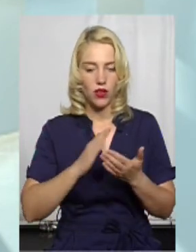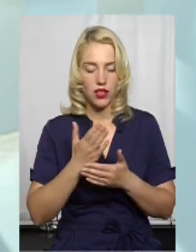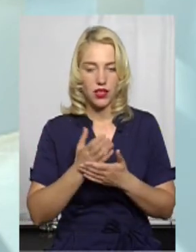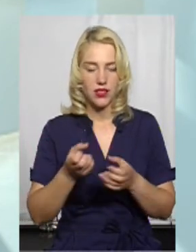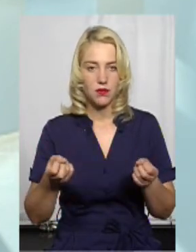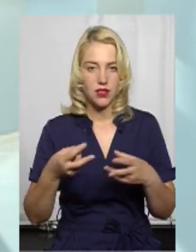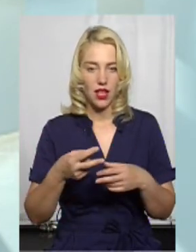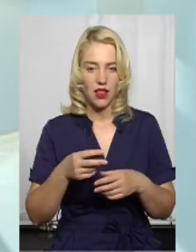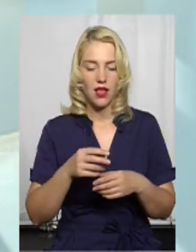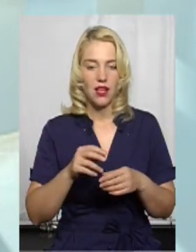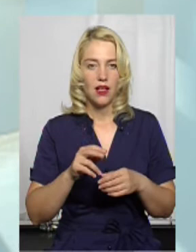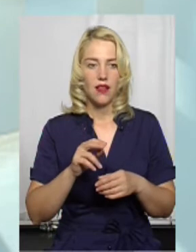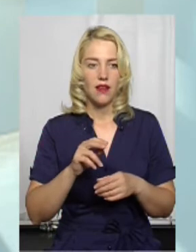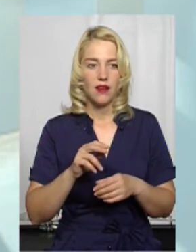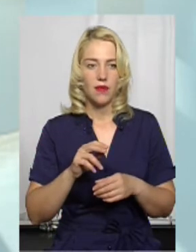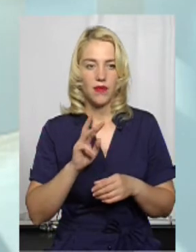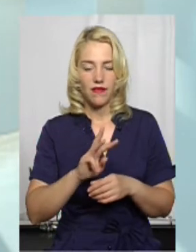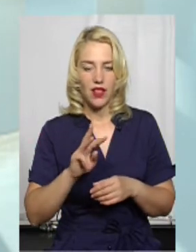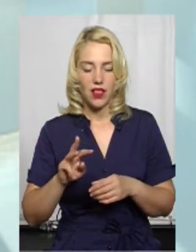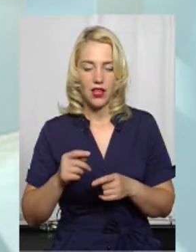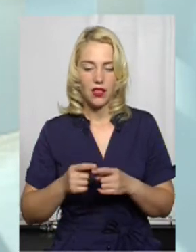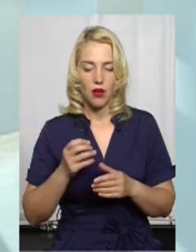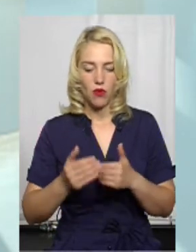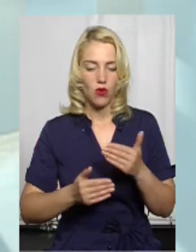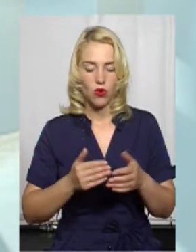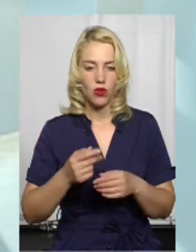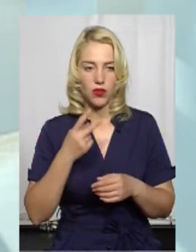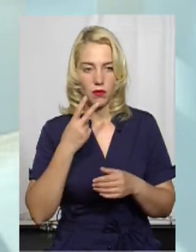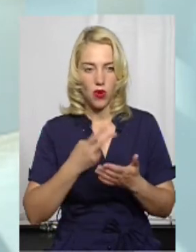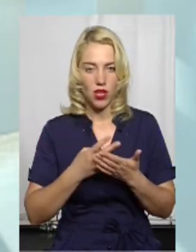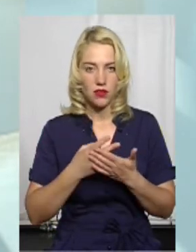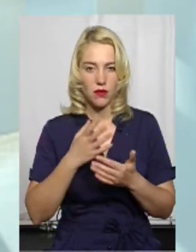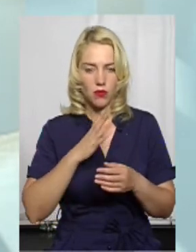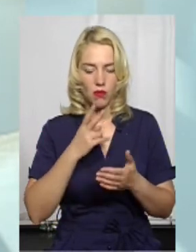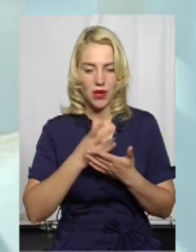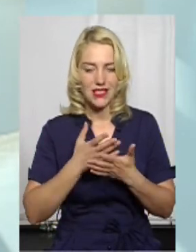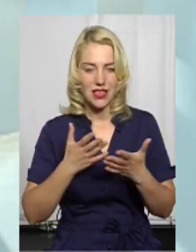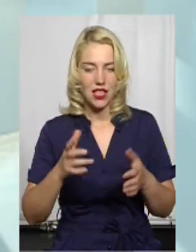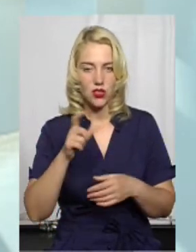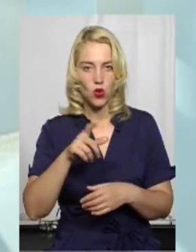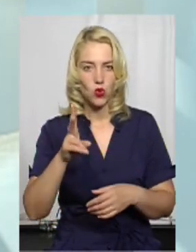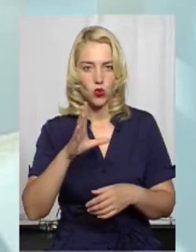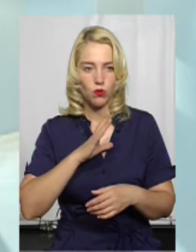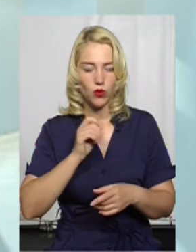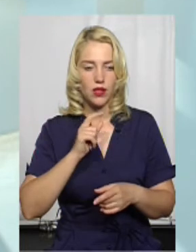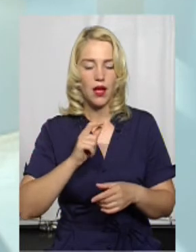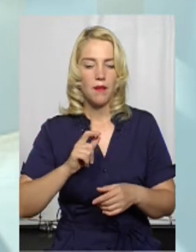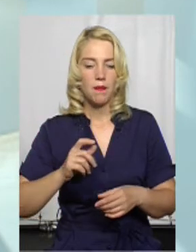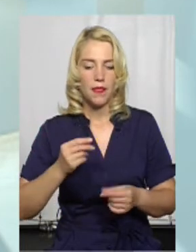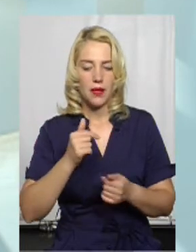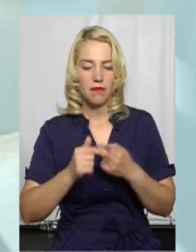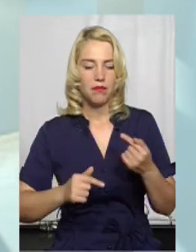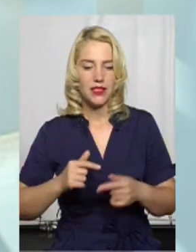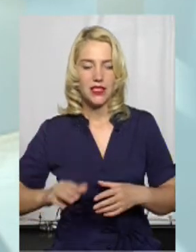вкладка. Покроково пан Юдін показував свої презентації. Люди, які були на бізнес-тренінгу,